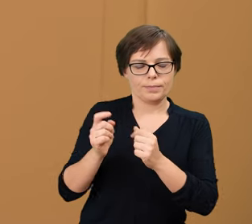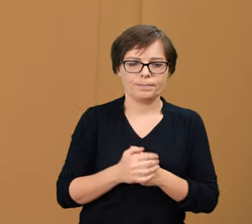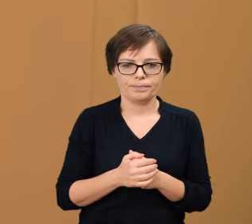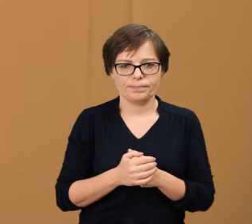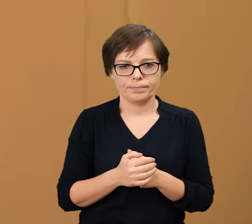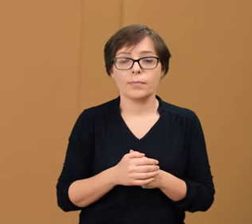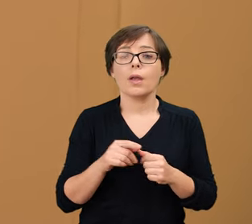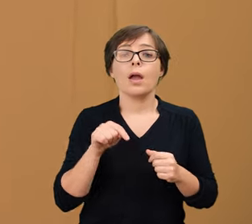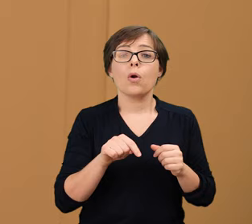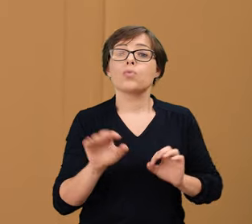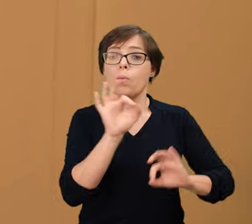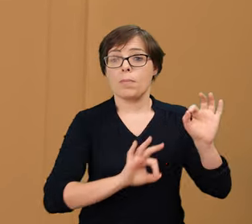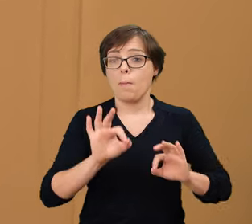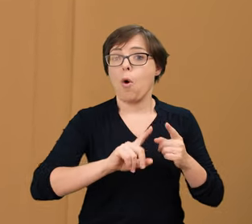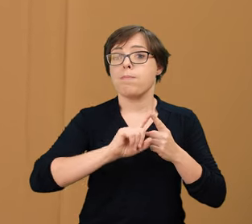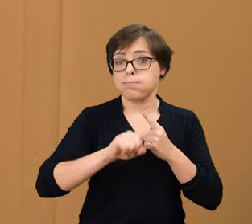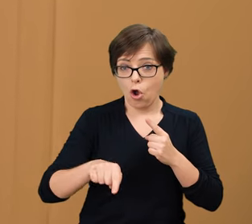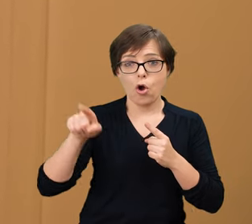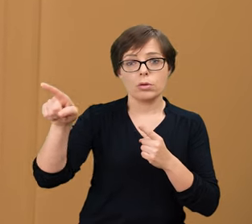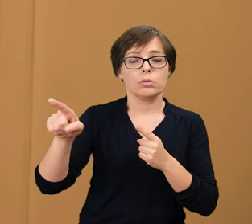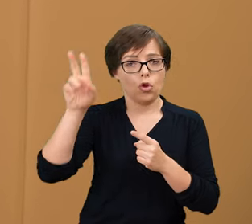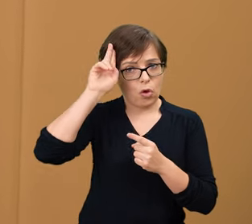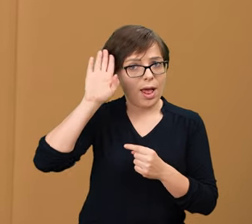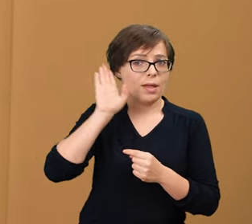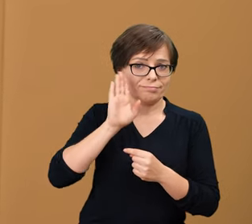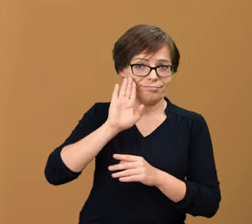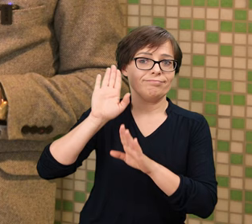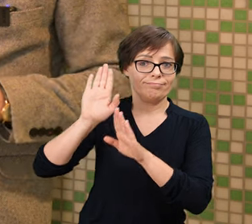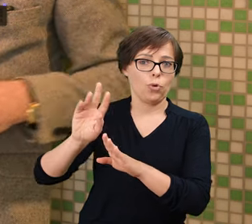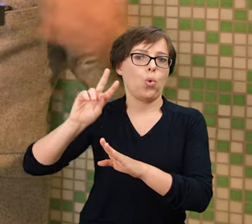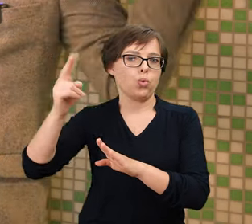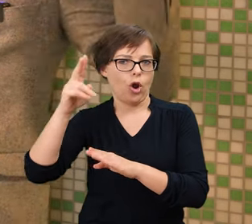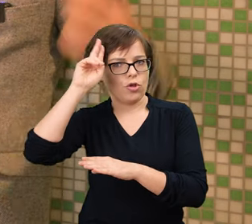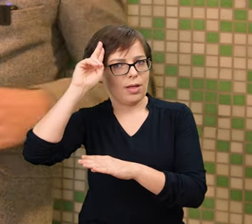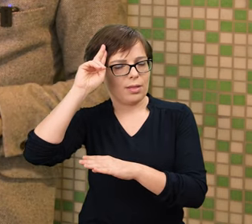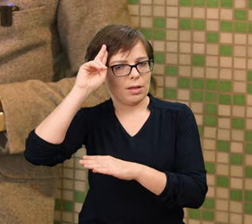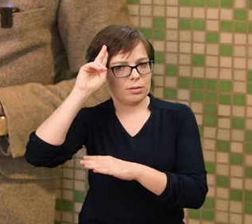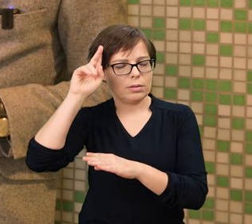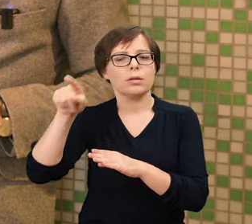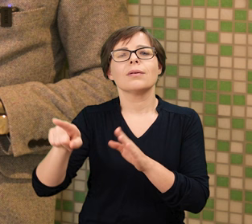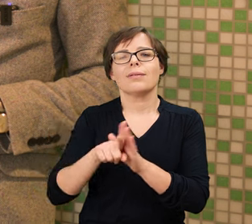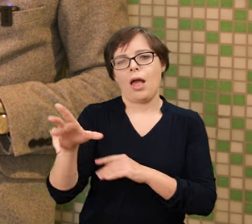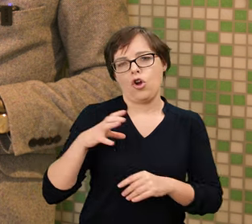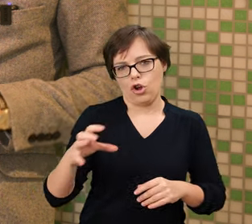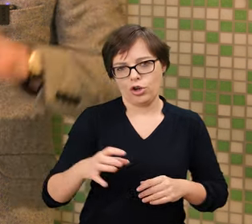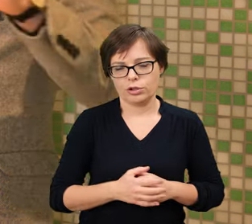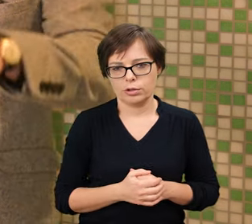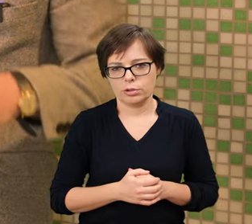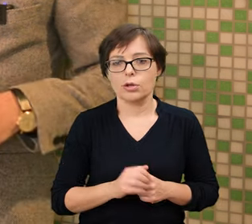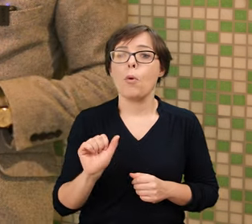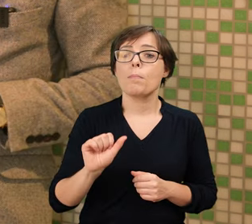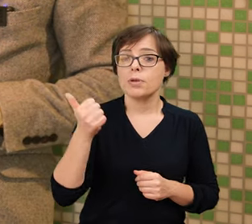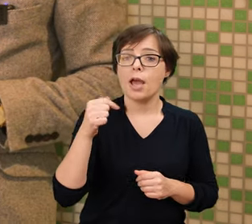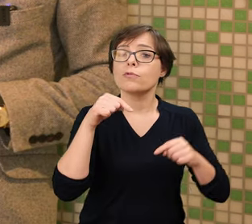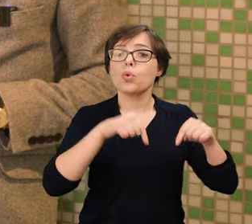zresztą po przebudowie jest, została zostawiona druga toaleta jako toaleta dla gości. Pierwotnie